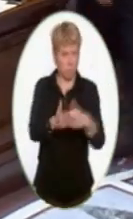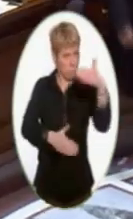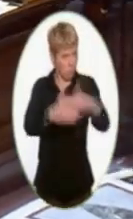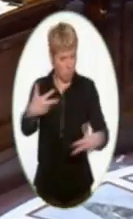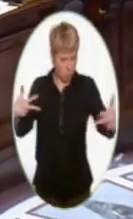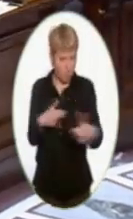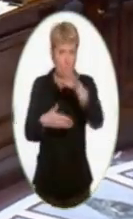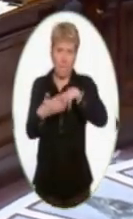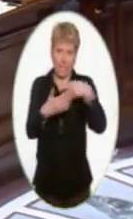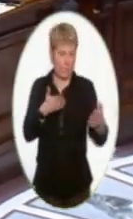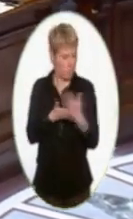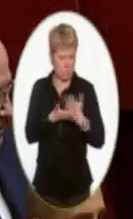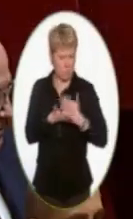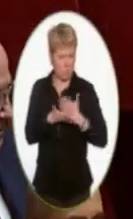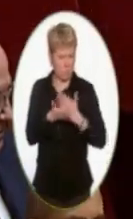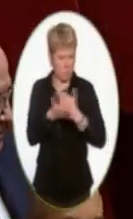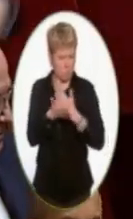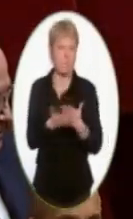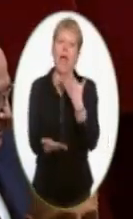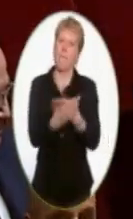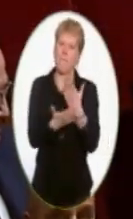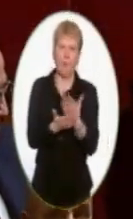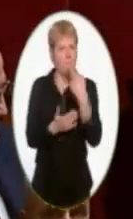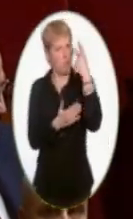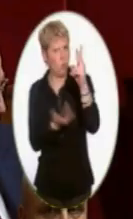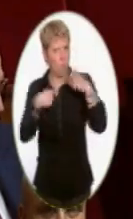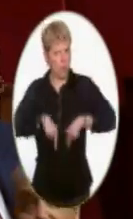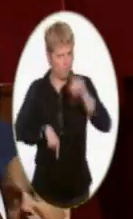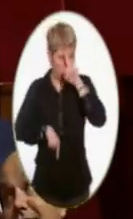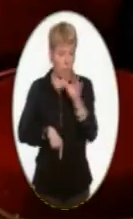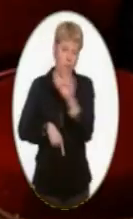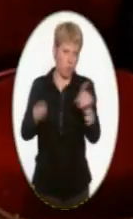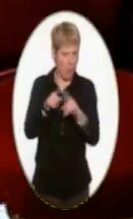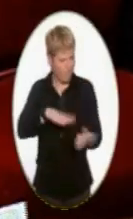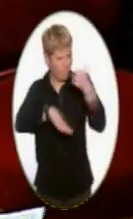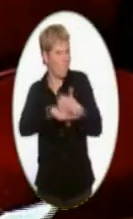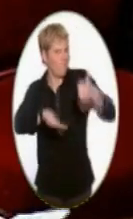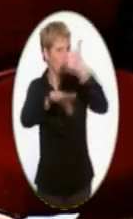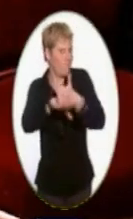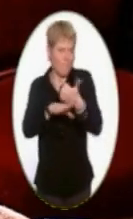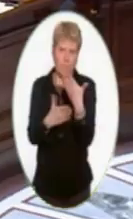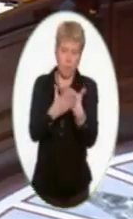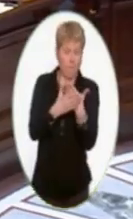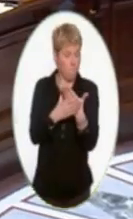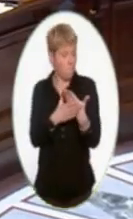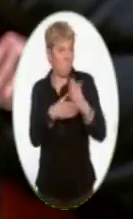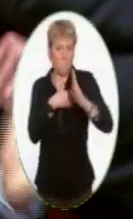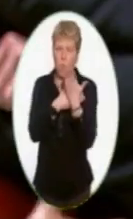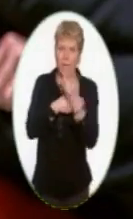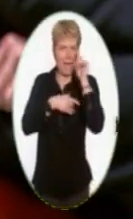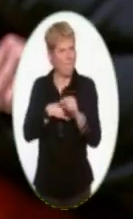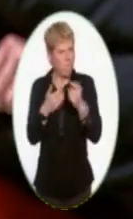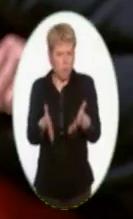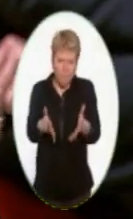matin, en Conseil des ministres, un plan qui dénie totalement la démocratie et les élections. Un plan qui a